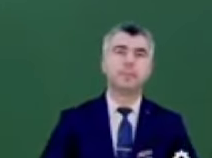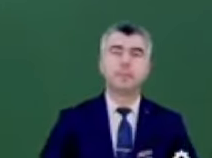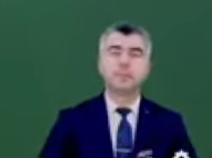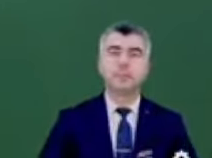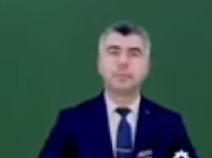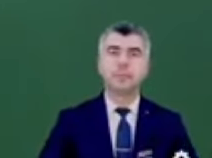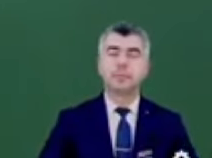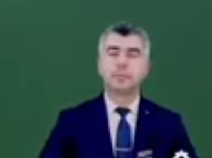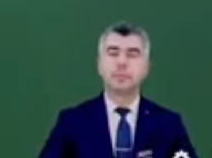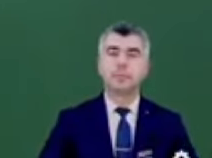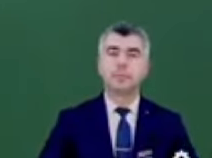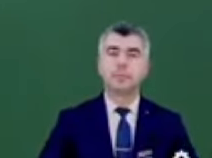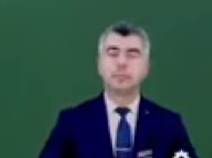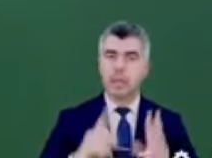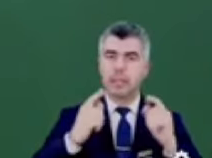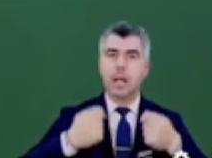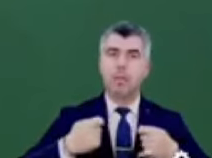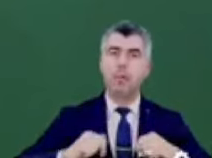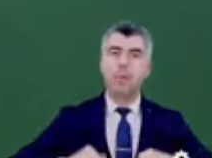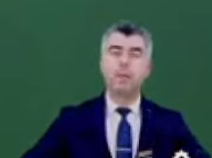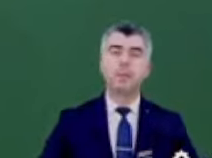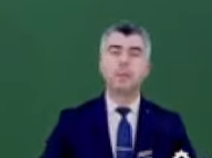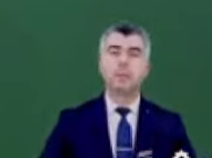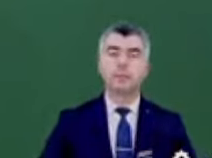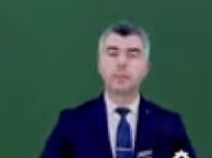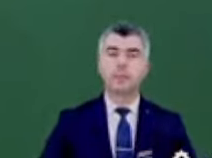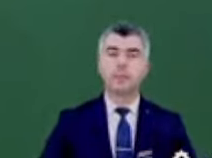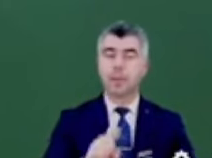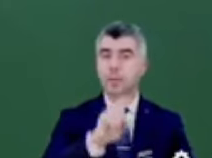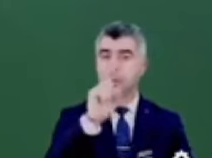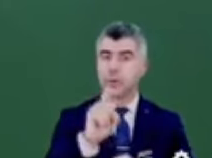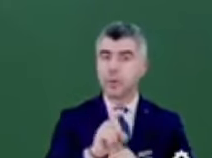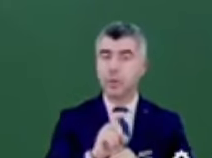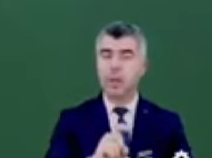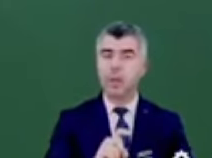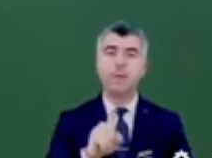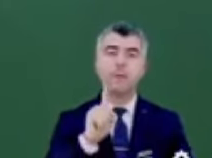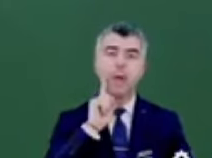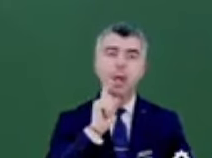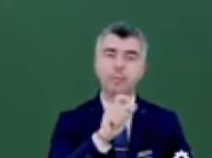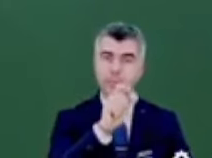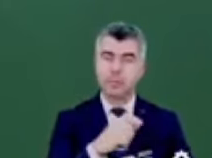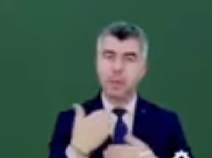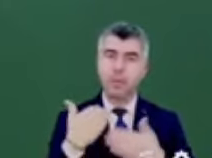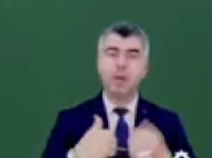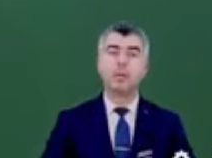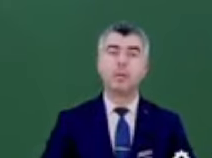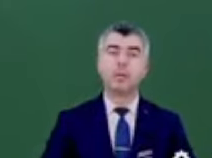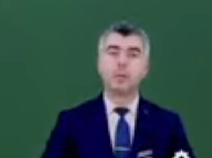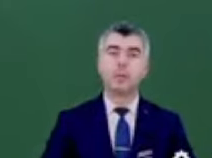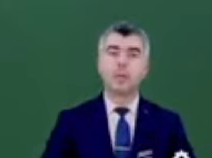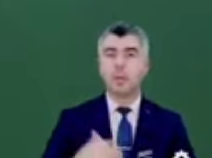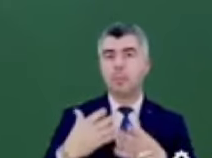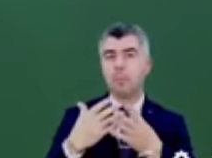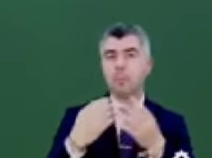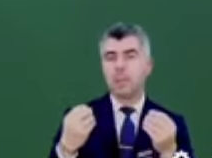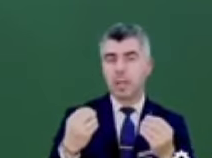العمليه السلام عليكم سيد الوزير سؤال السيده الوزيره احتج اول امس عشرات من